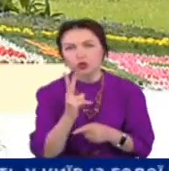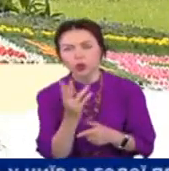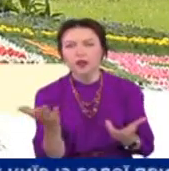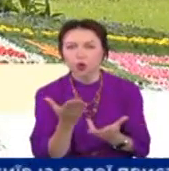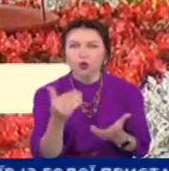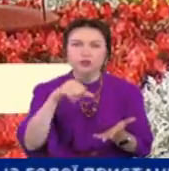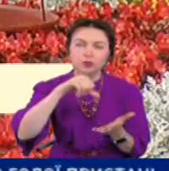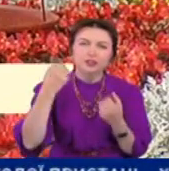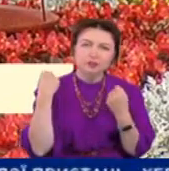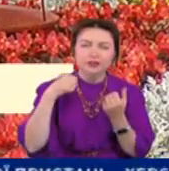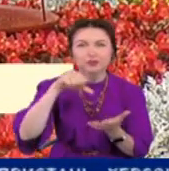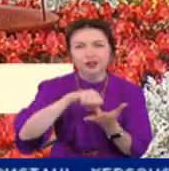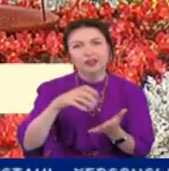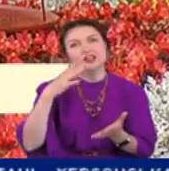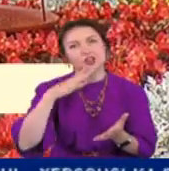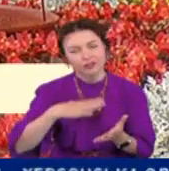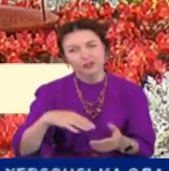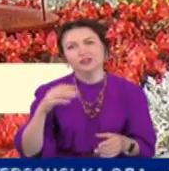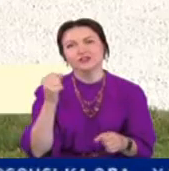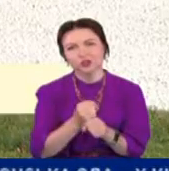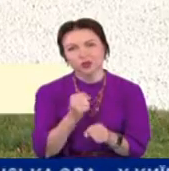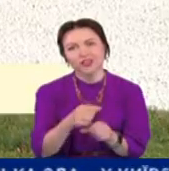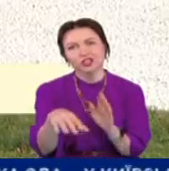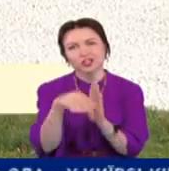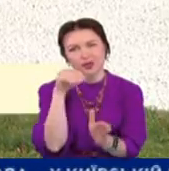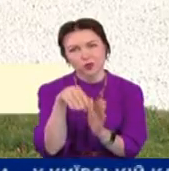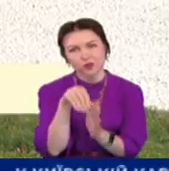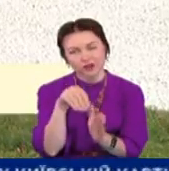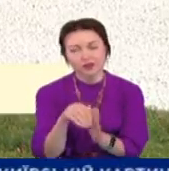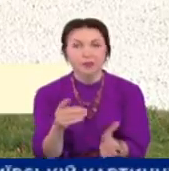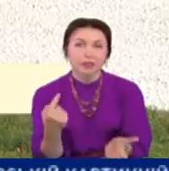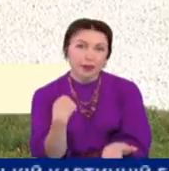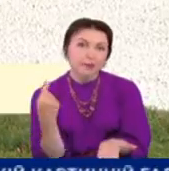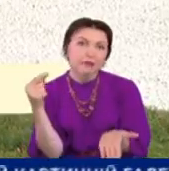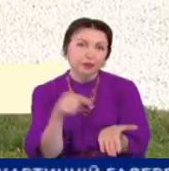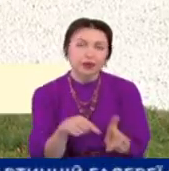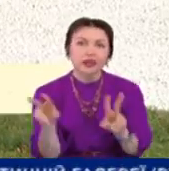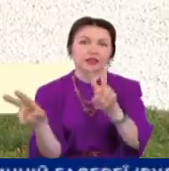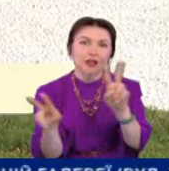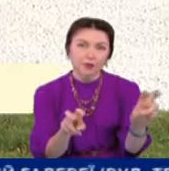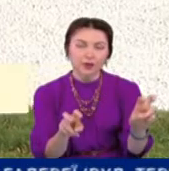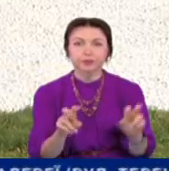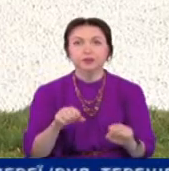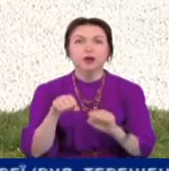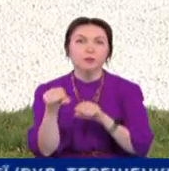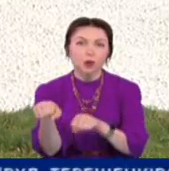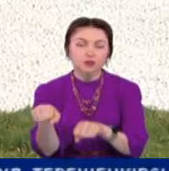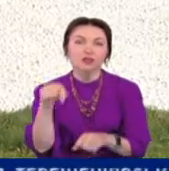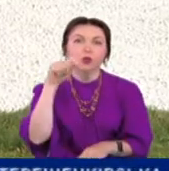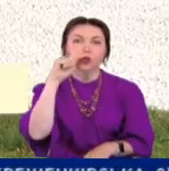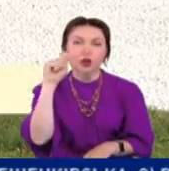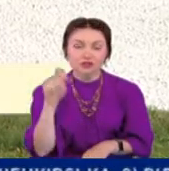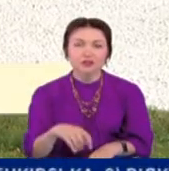спортсмена представлятиме, довелось влаштувати жеребкування. За жеребкуванням нам випала така тема, тобто бокс